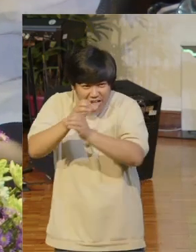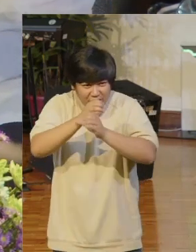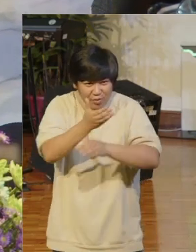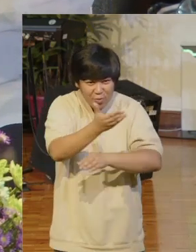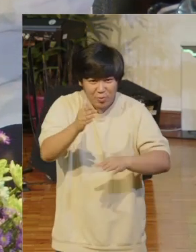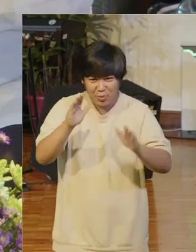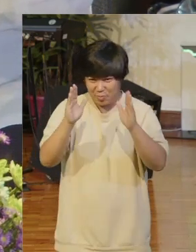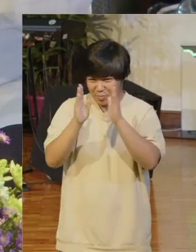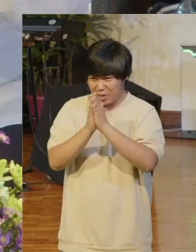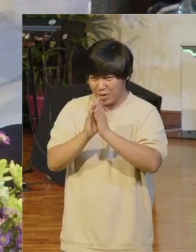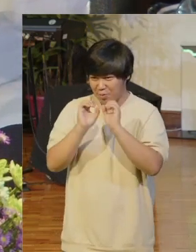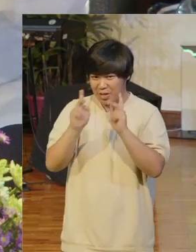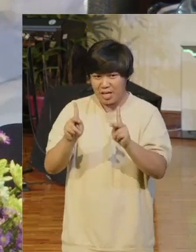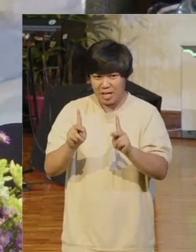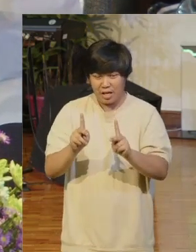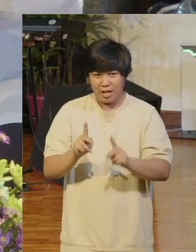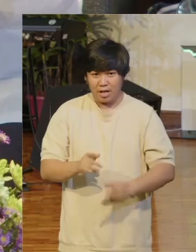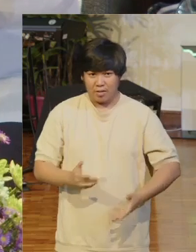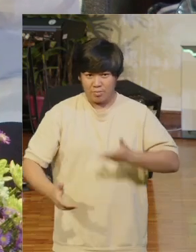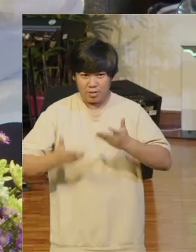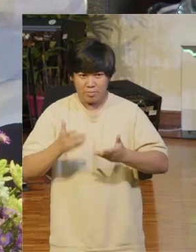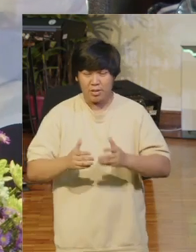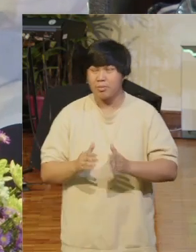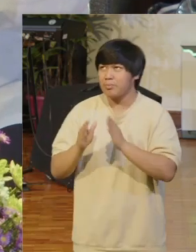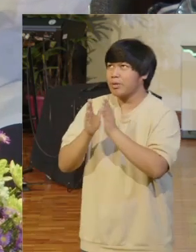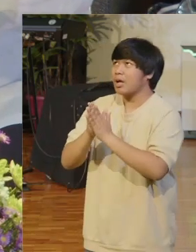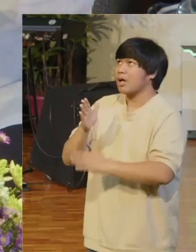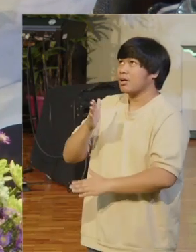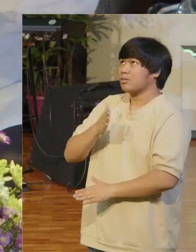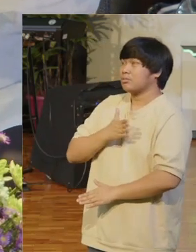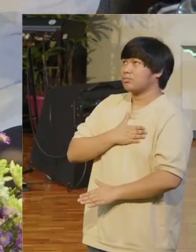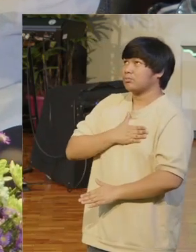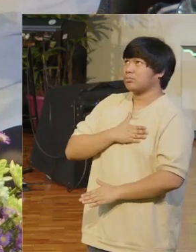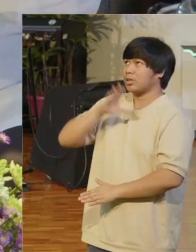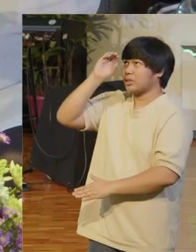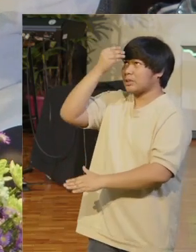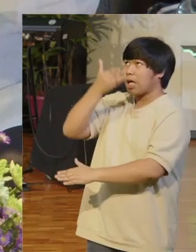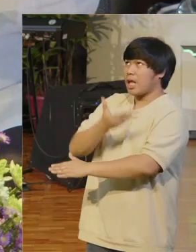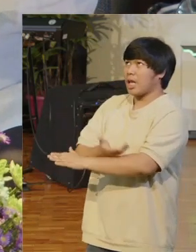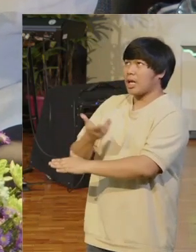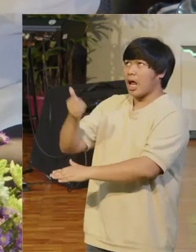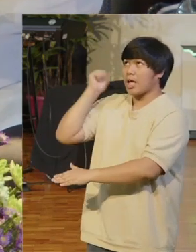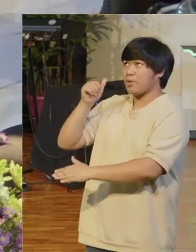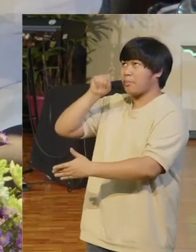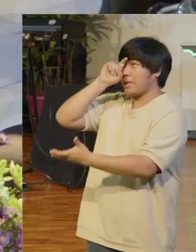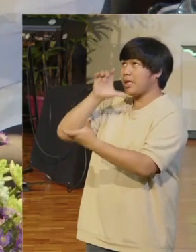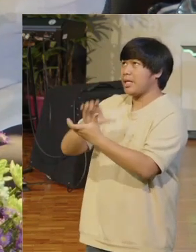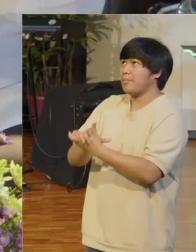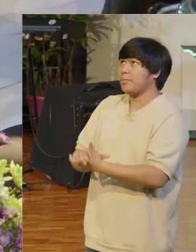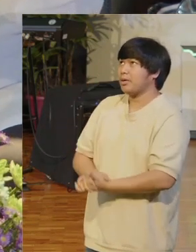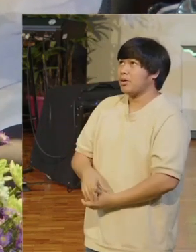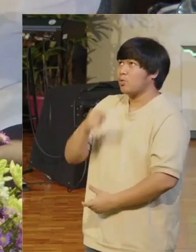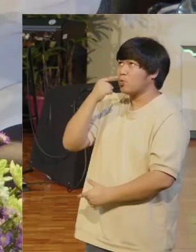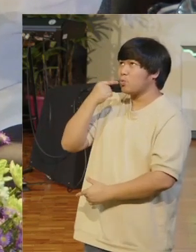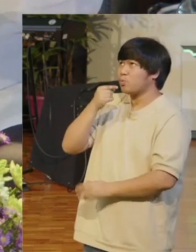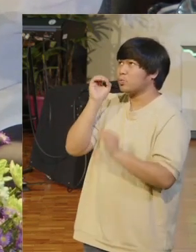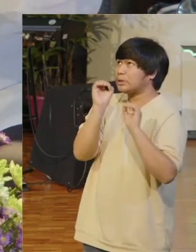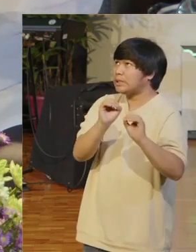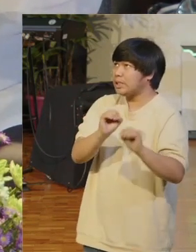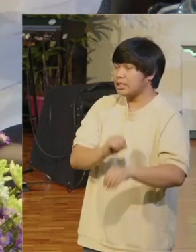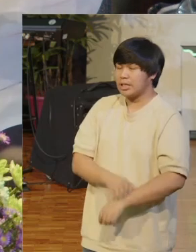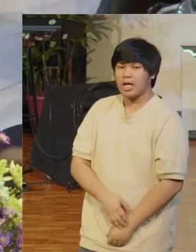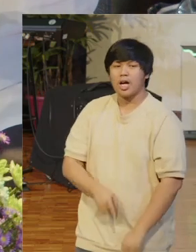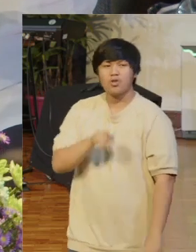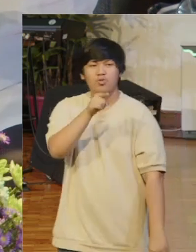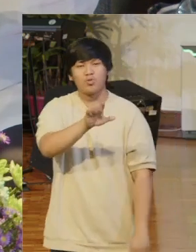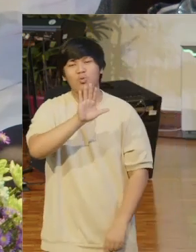pananalangin. Baka mamaya pinagpe-pray ninyo yung inyong kaaway. Panginoon, sana naman maging Christian ito para hindi